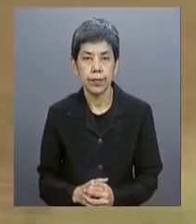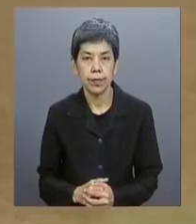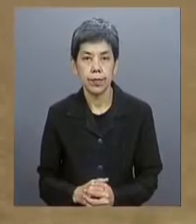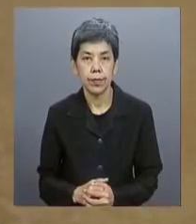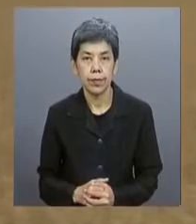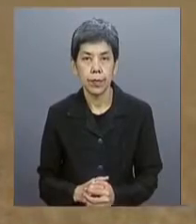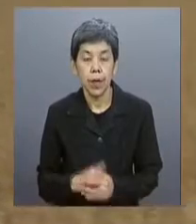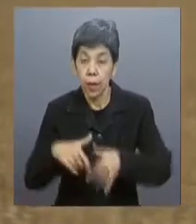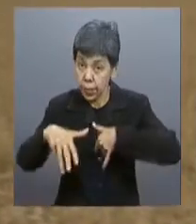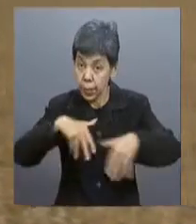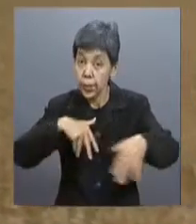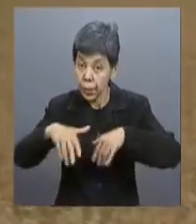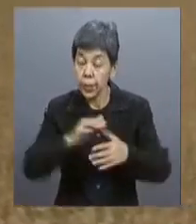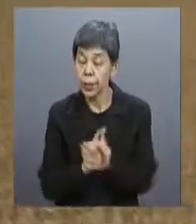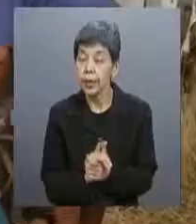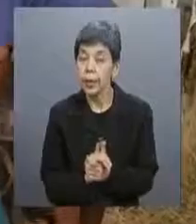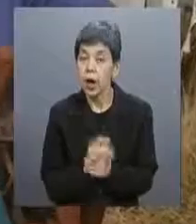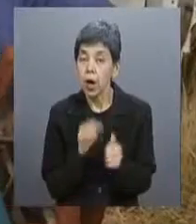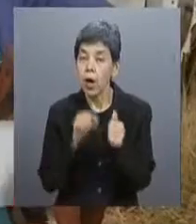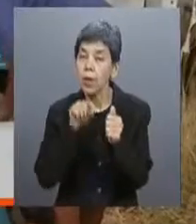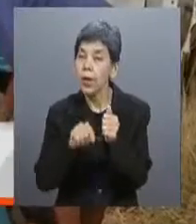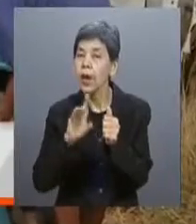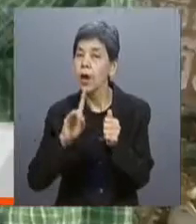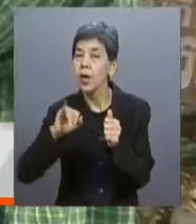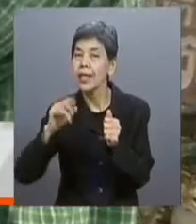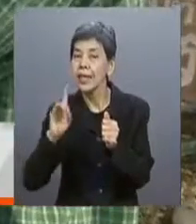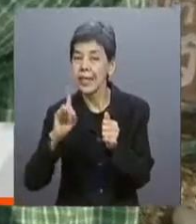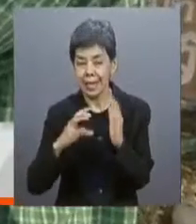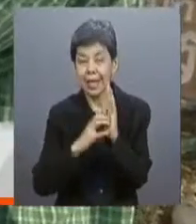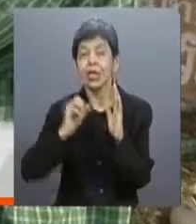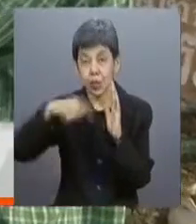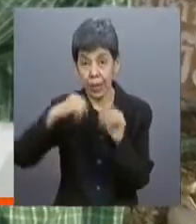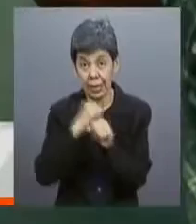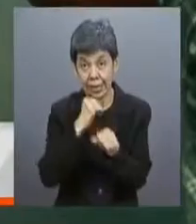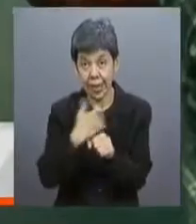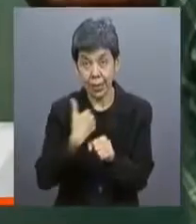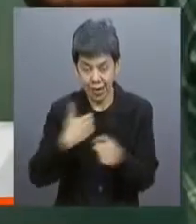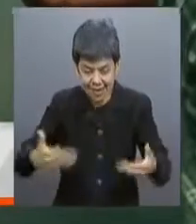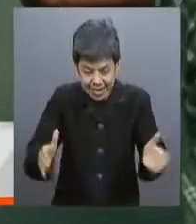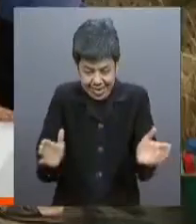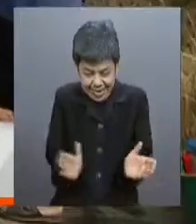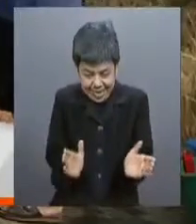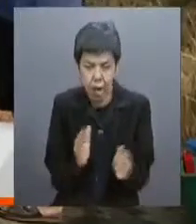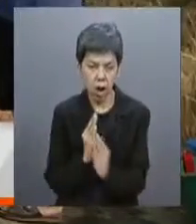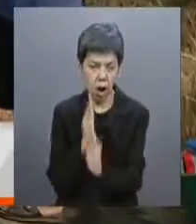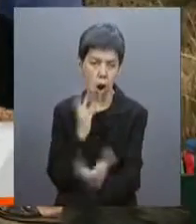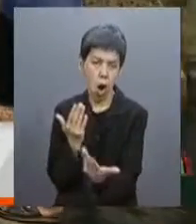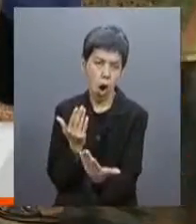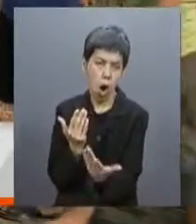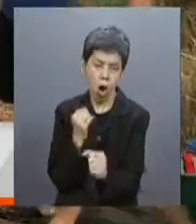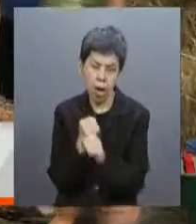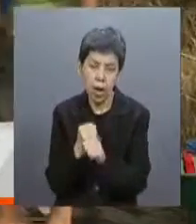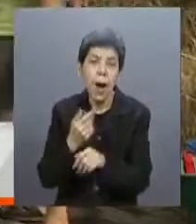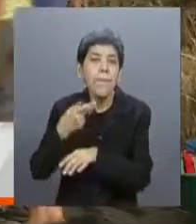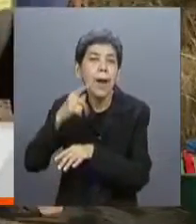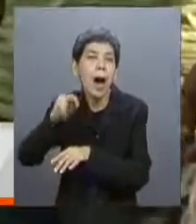ชาวบ้านช่องพิกุลตำบลไร่รถอำเภอดอนเจดีจังหวัดสุพรรณบุรีรีบนำภาชนะใส่น้ำมาต่อคิวรับน้ำดื่มที่การประป